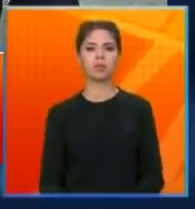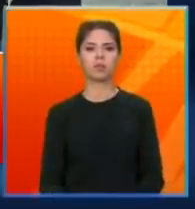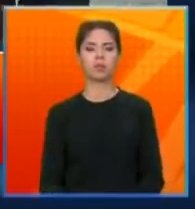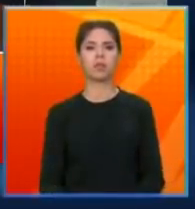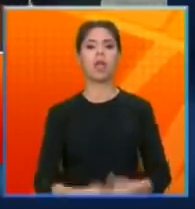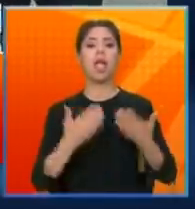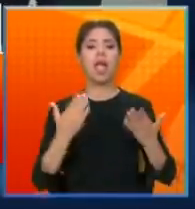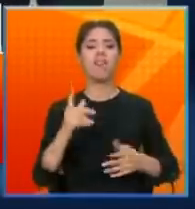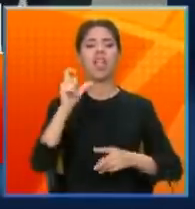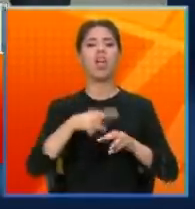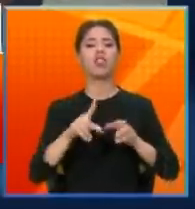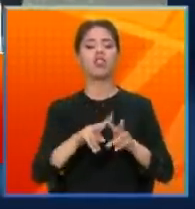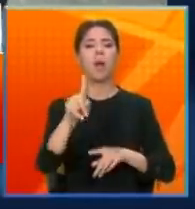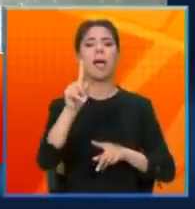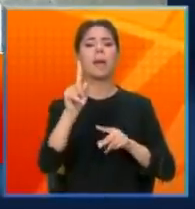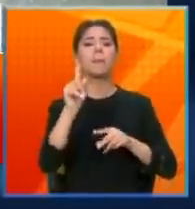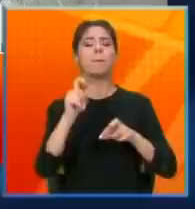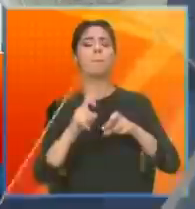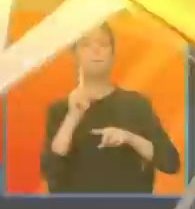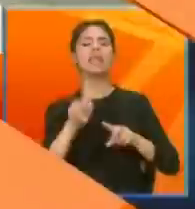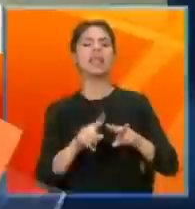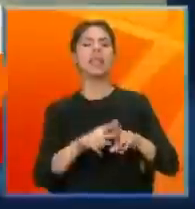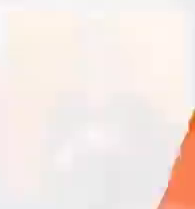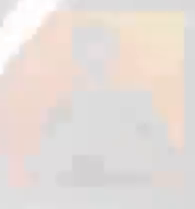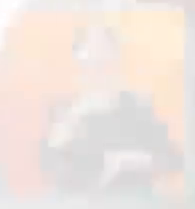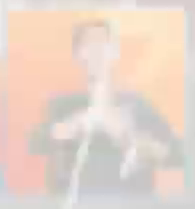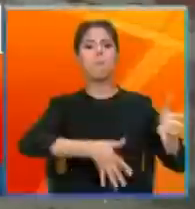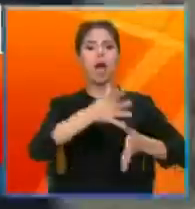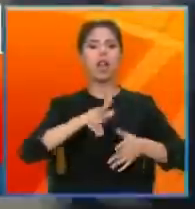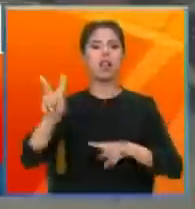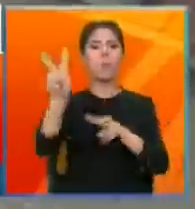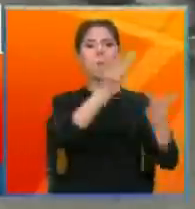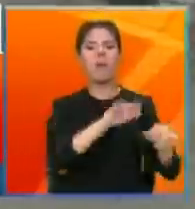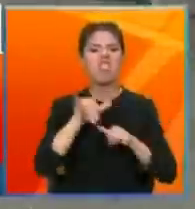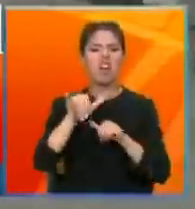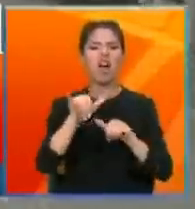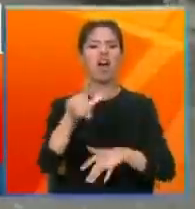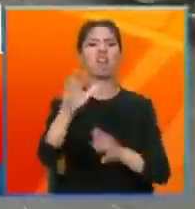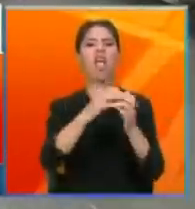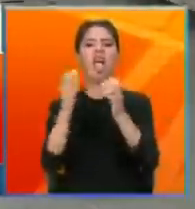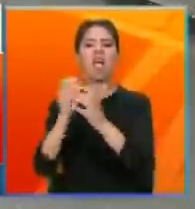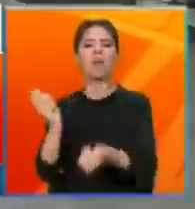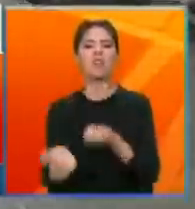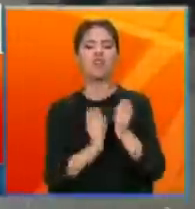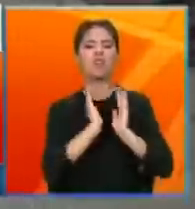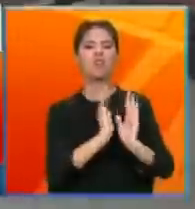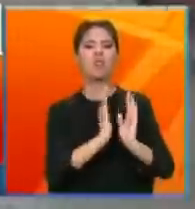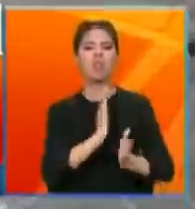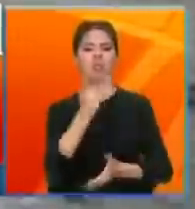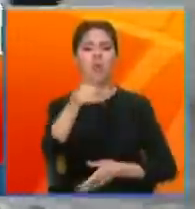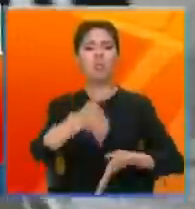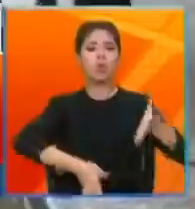Evet Cem Öğretir, aslında Pınar Mahallesi'nin birçok sokağında manzara aynı. Hemen arkamda da göreceksiniz. Ekipler şu anda çalışmalarını sürdürüyor.